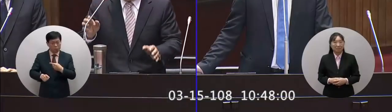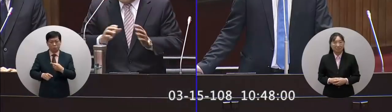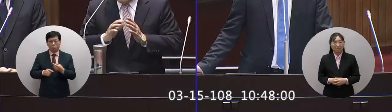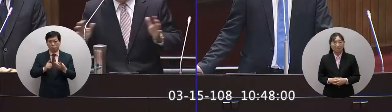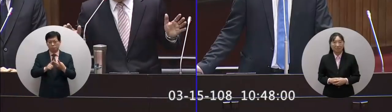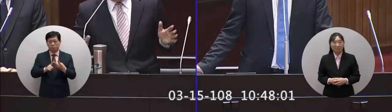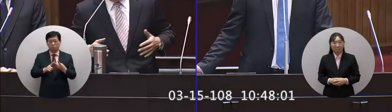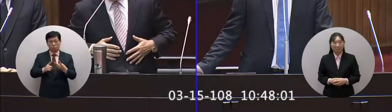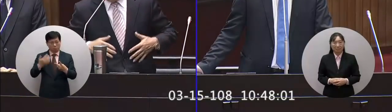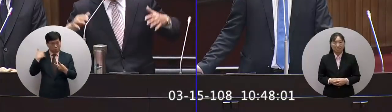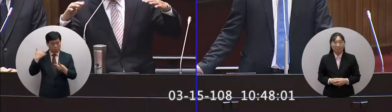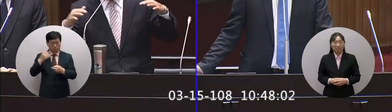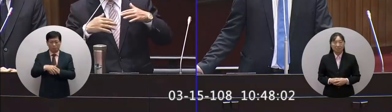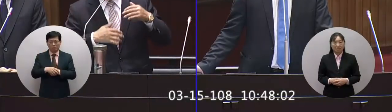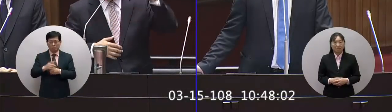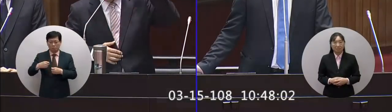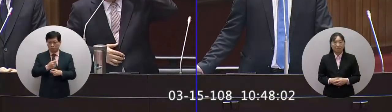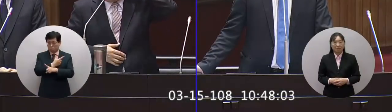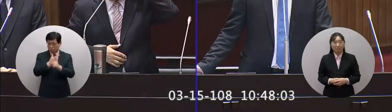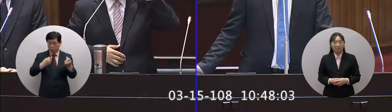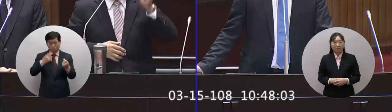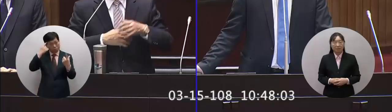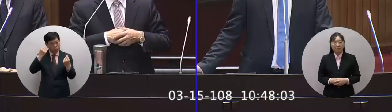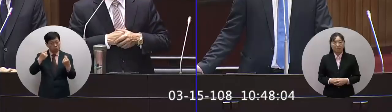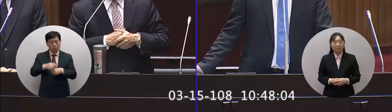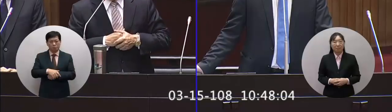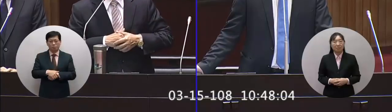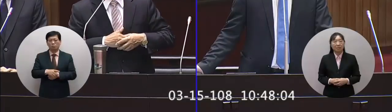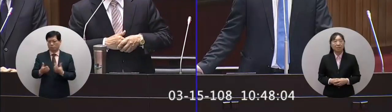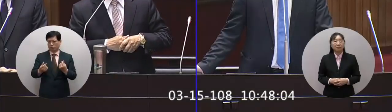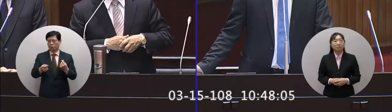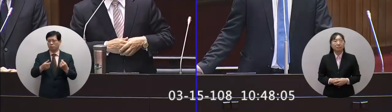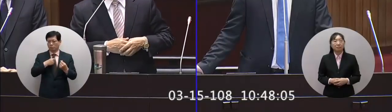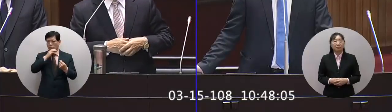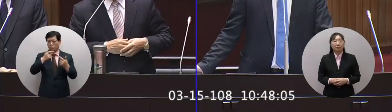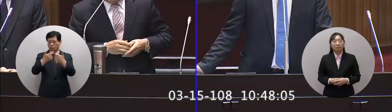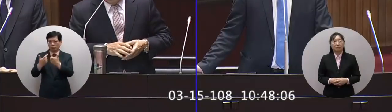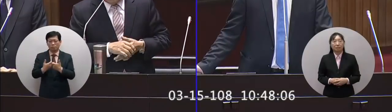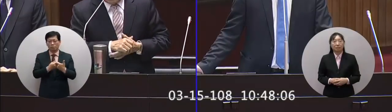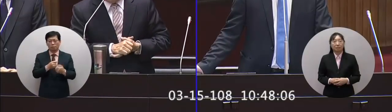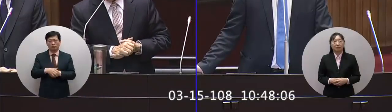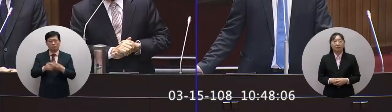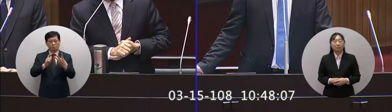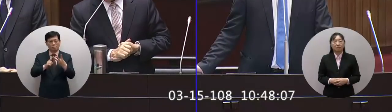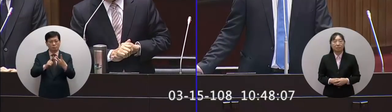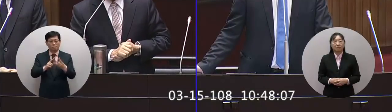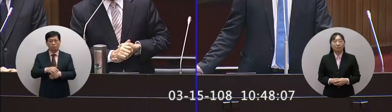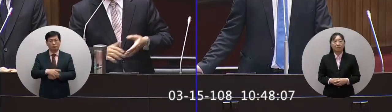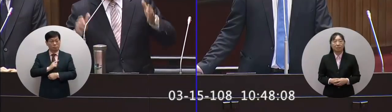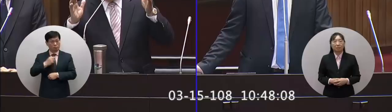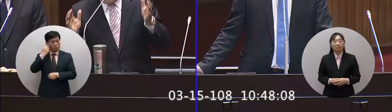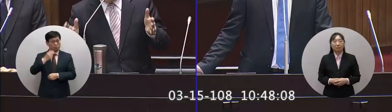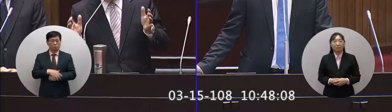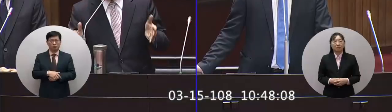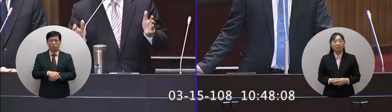他长期所建立起来的一致性，其实应该要复核。第三，我是觉